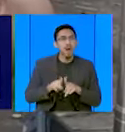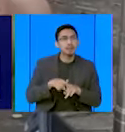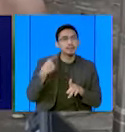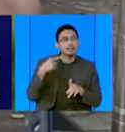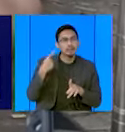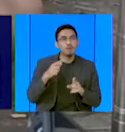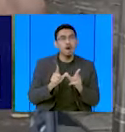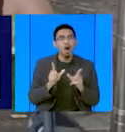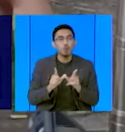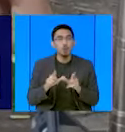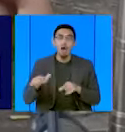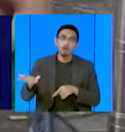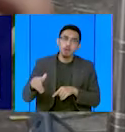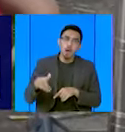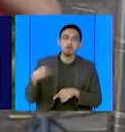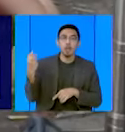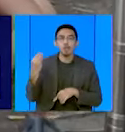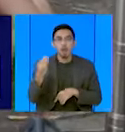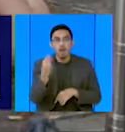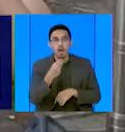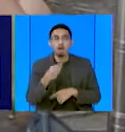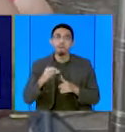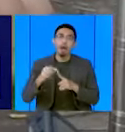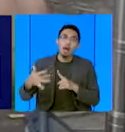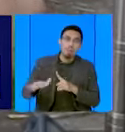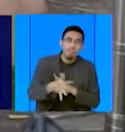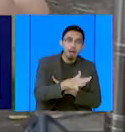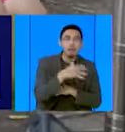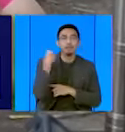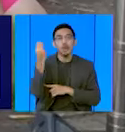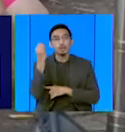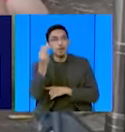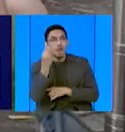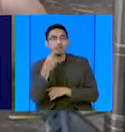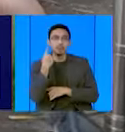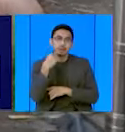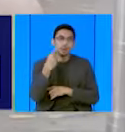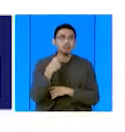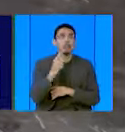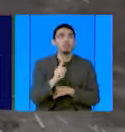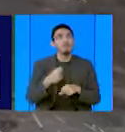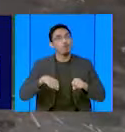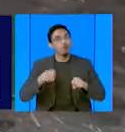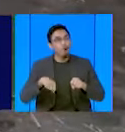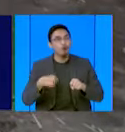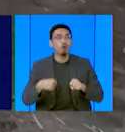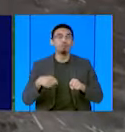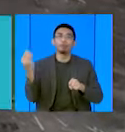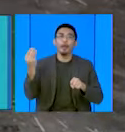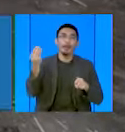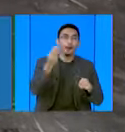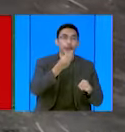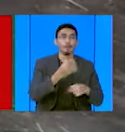warung, terus ke pantai, jalan-jalan sekitar sini, naik motor. Interaksi